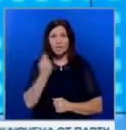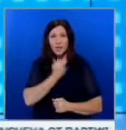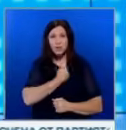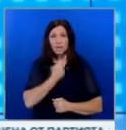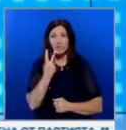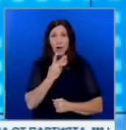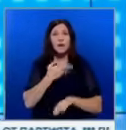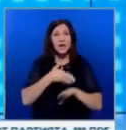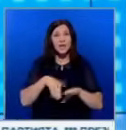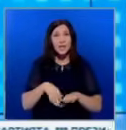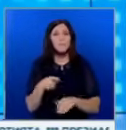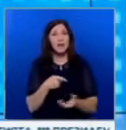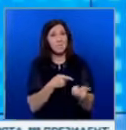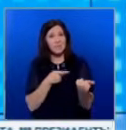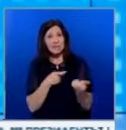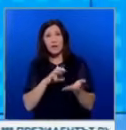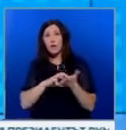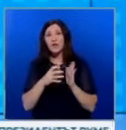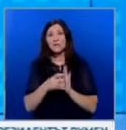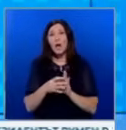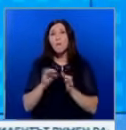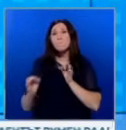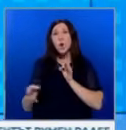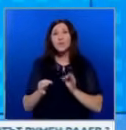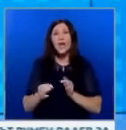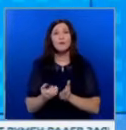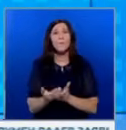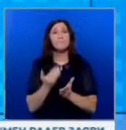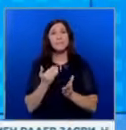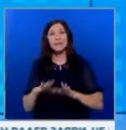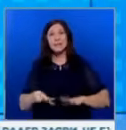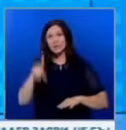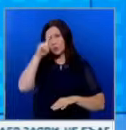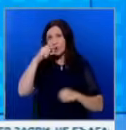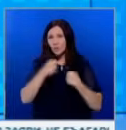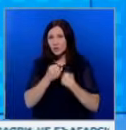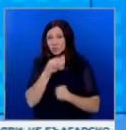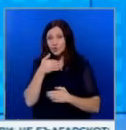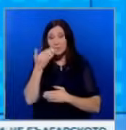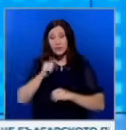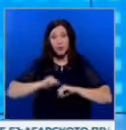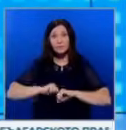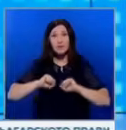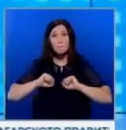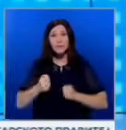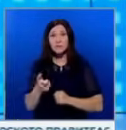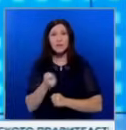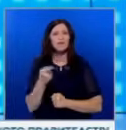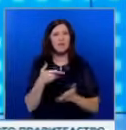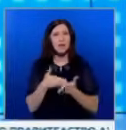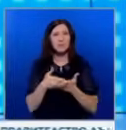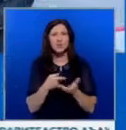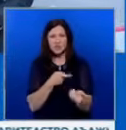Един убит и двама ранени при престрелка в квартал Модерно предградие в София. Конфликтът се случва пред офис за бързи кредити. И това ли е причината